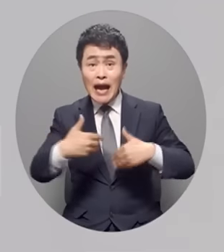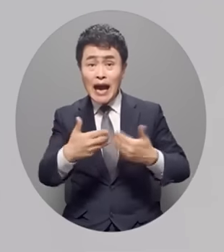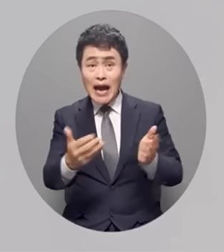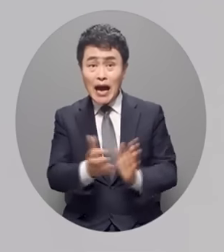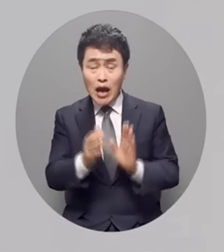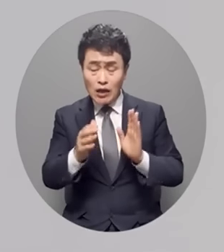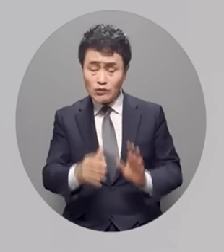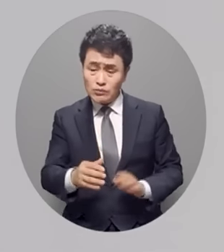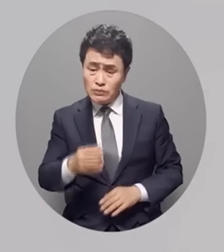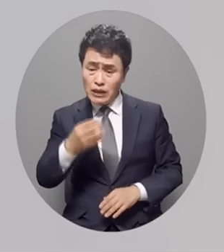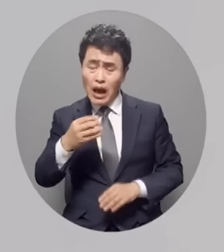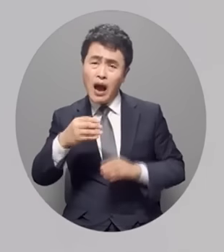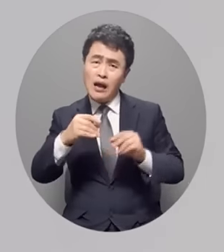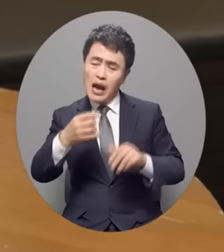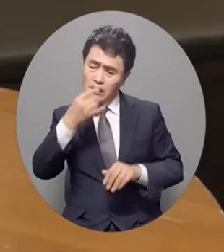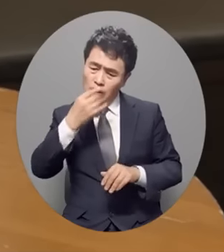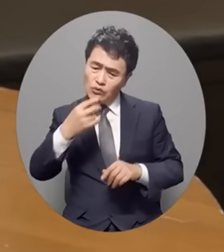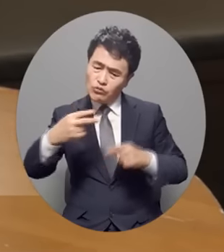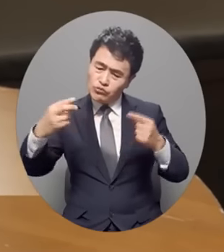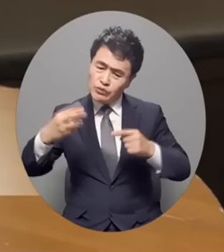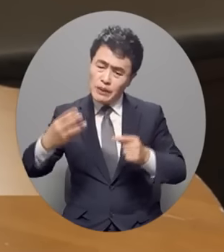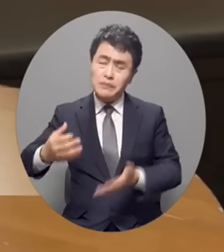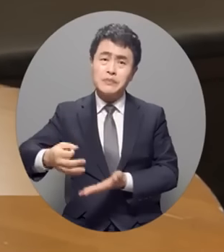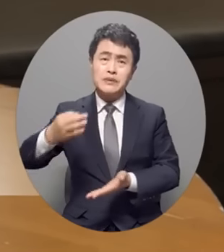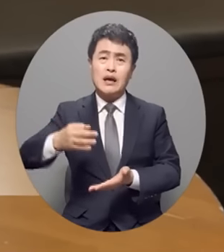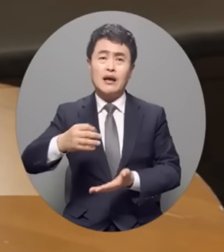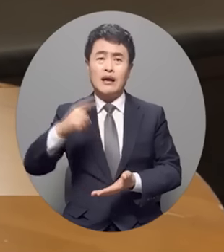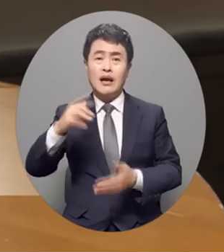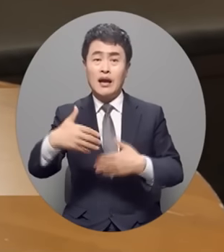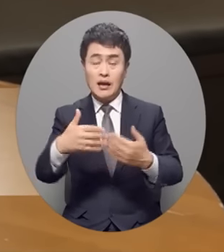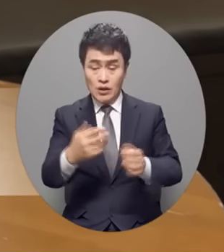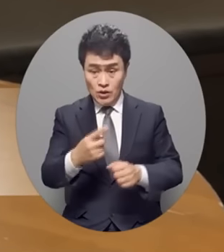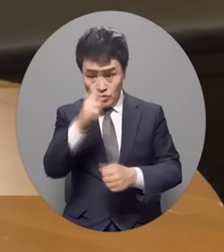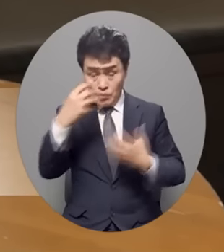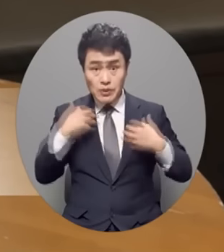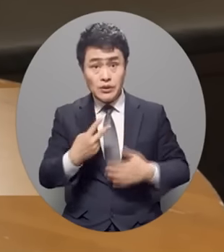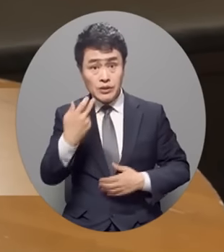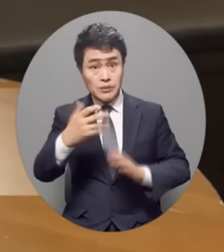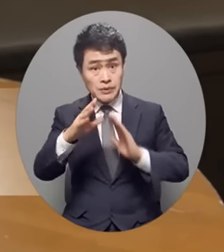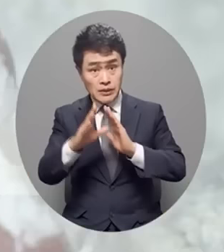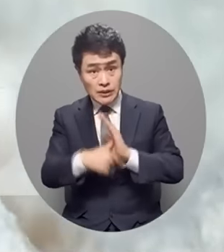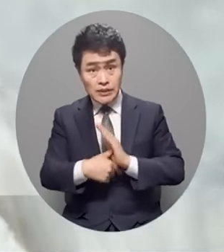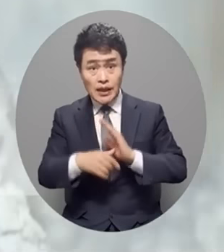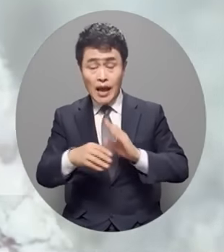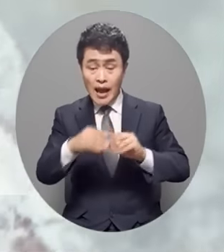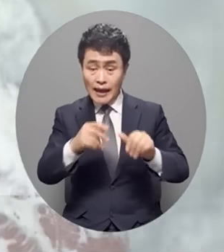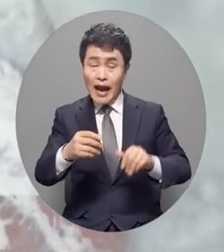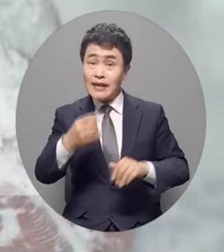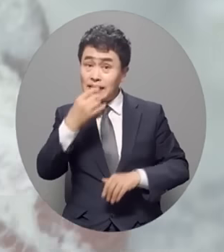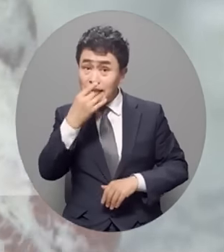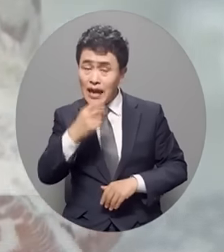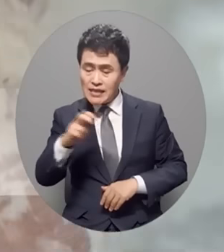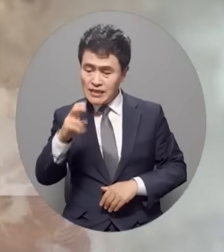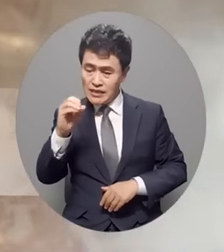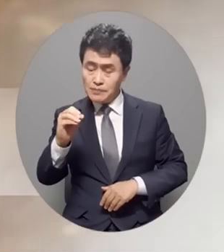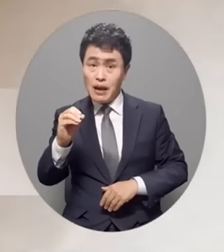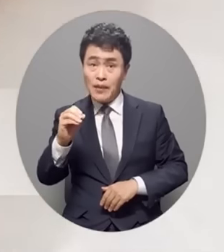배 비싸다는 건 단점입니다. 정부는 2027년까지 가루쌀 생산량을 20만 톤까지 늘려